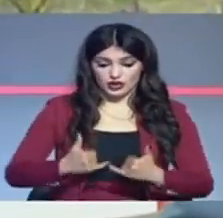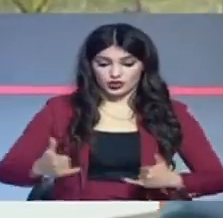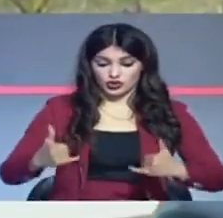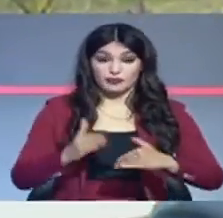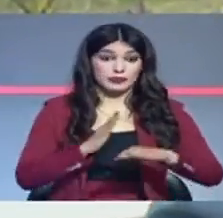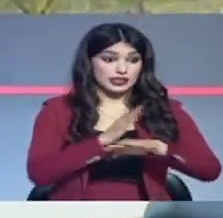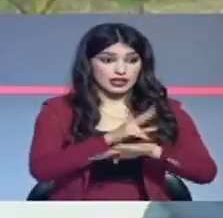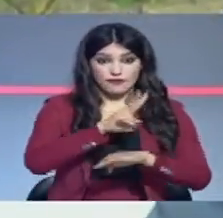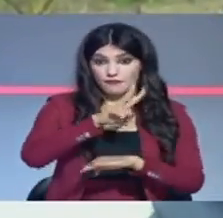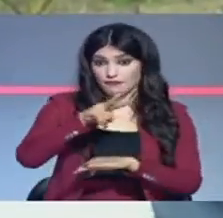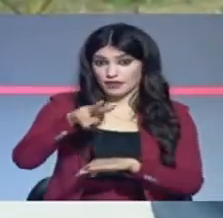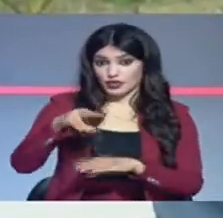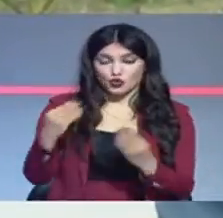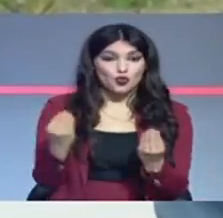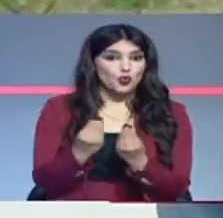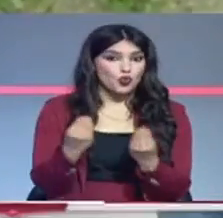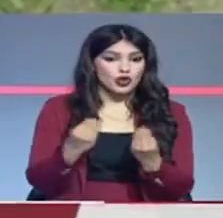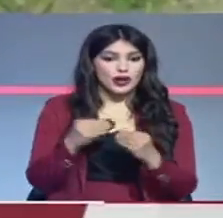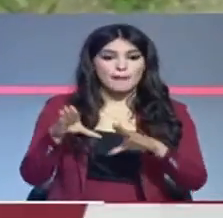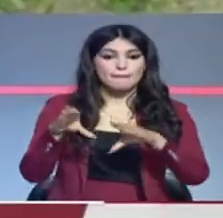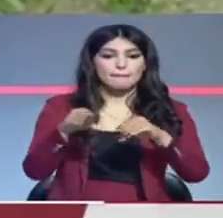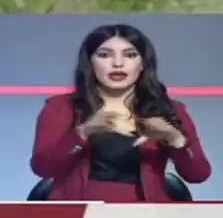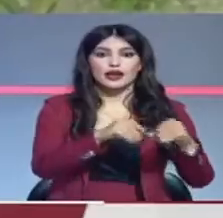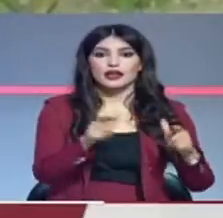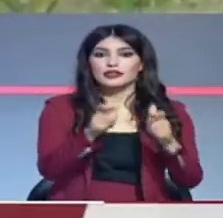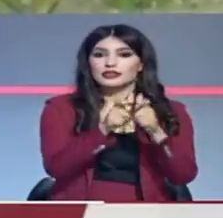معناها ال بعض المؤسسات